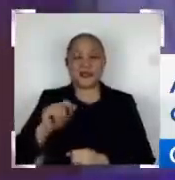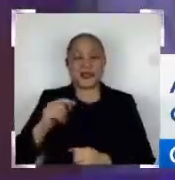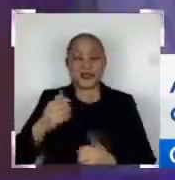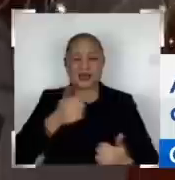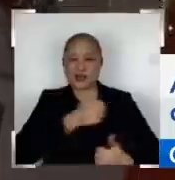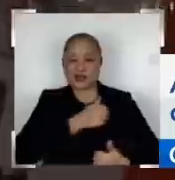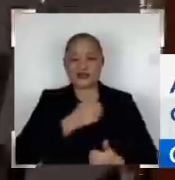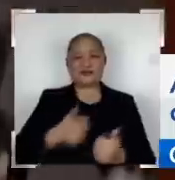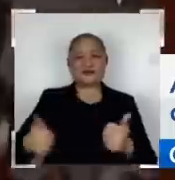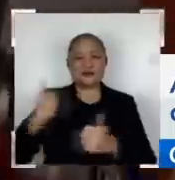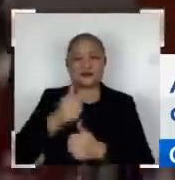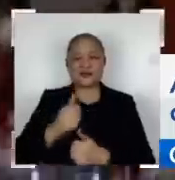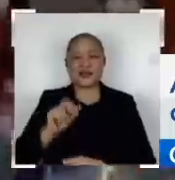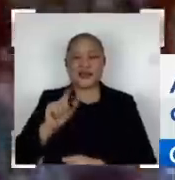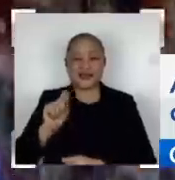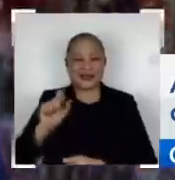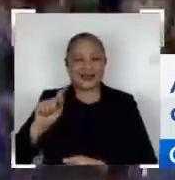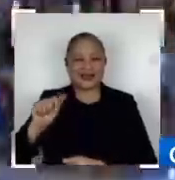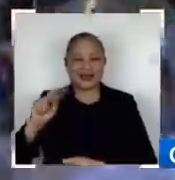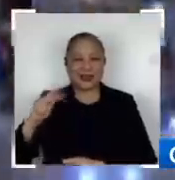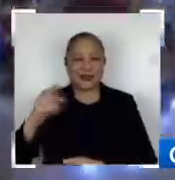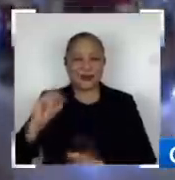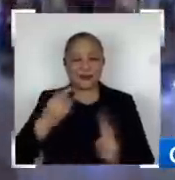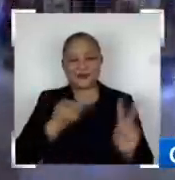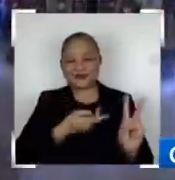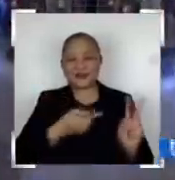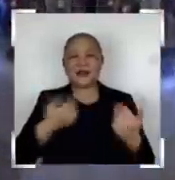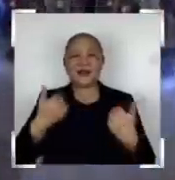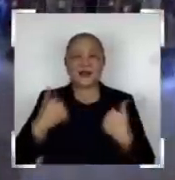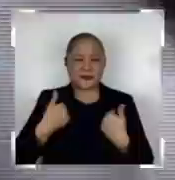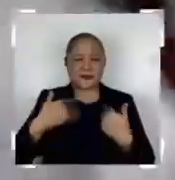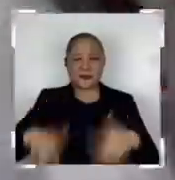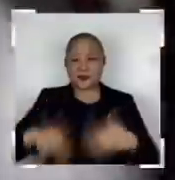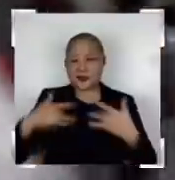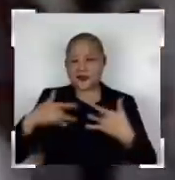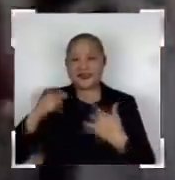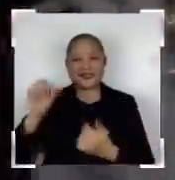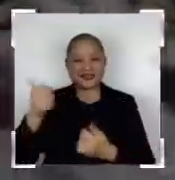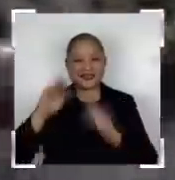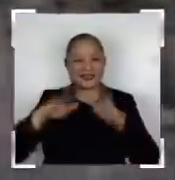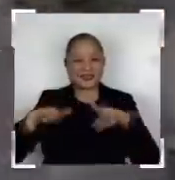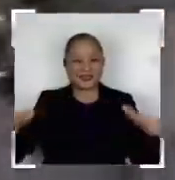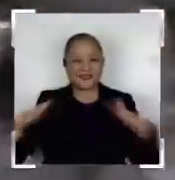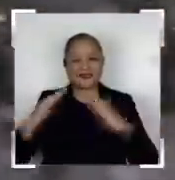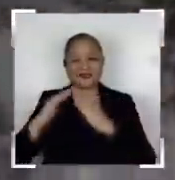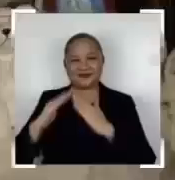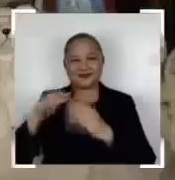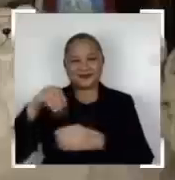Bienvenida Tetangco. Kasama nilang tumira rito ang kanilang 10 anak.